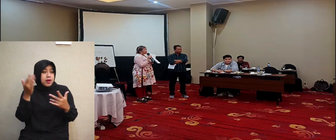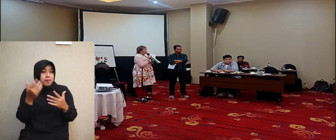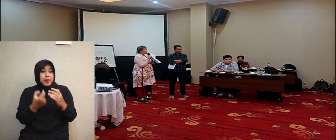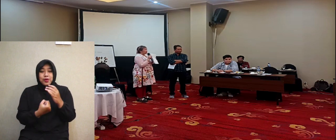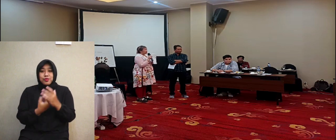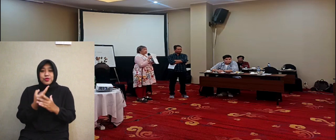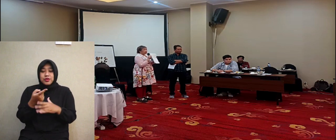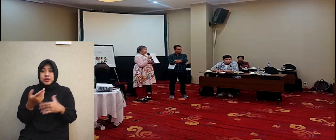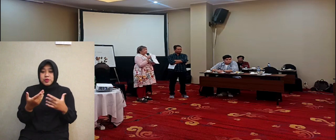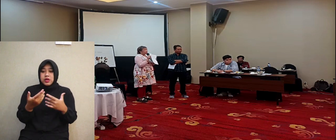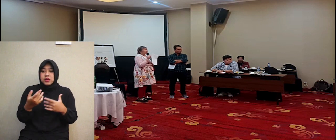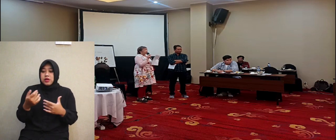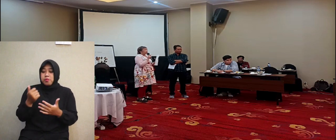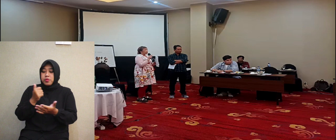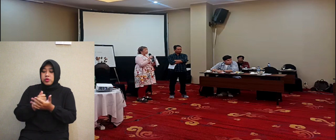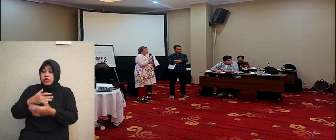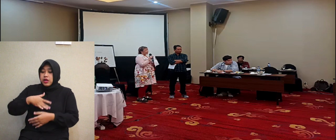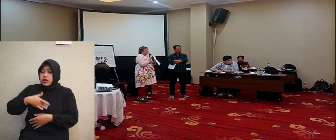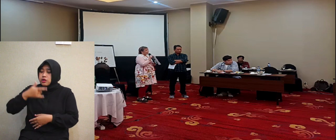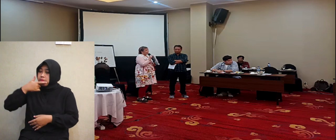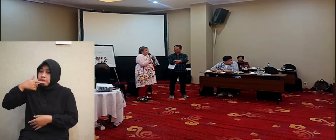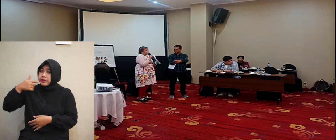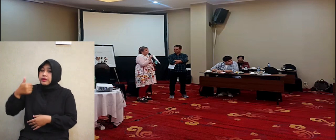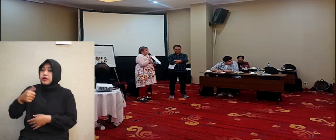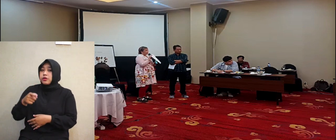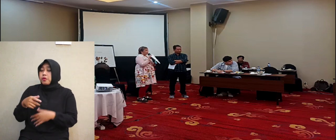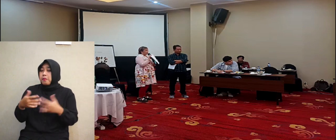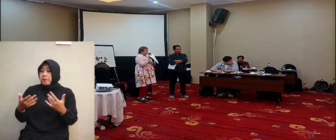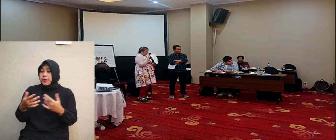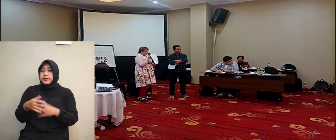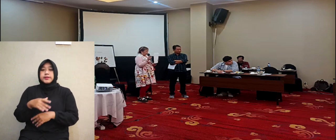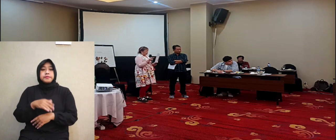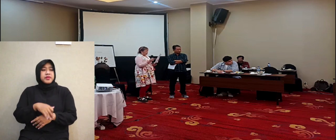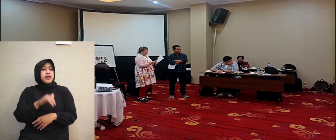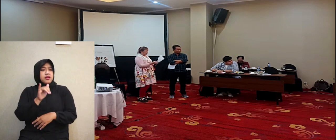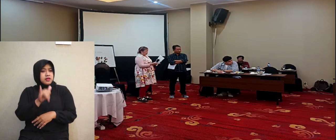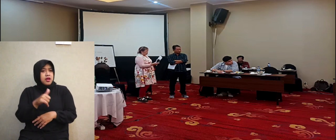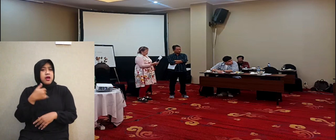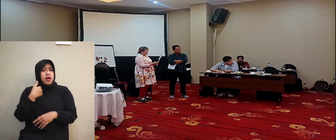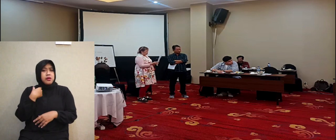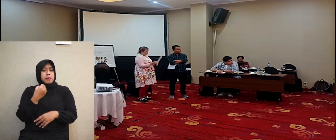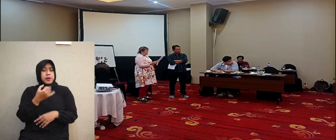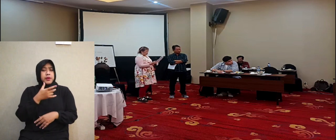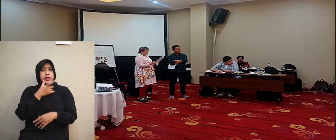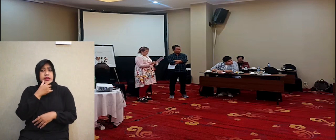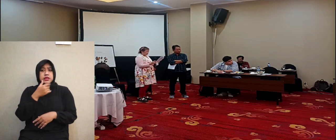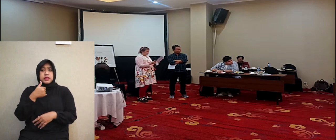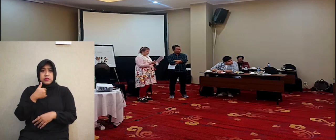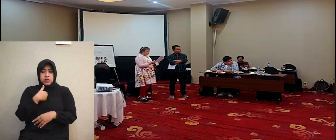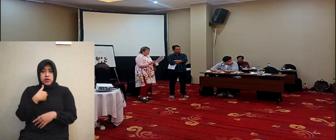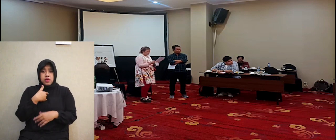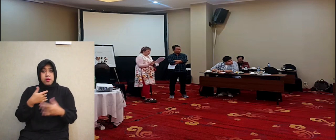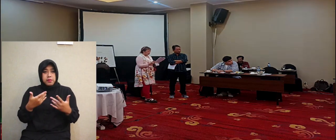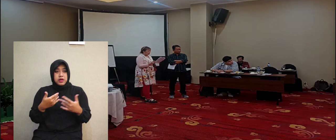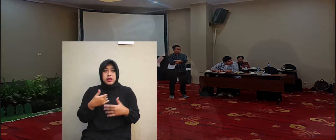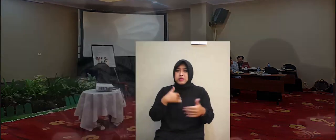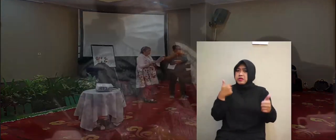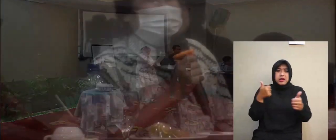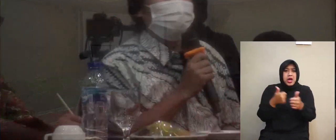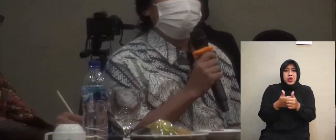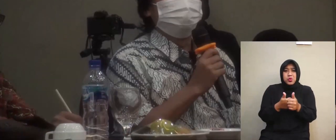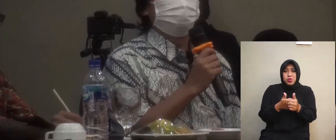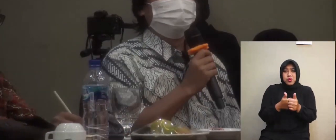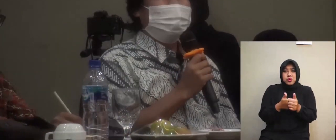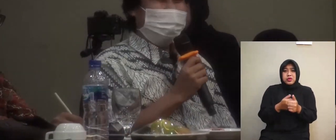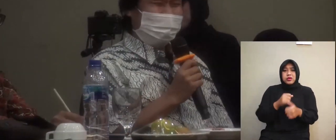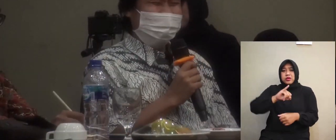di sana dan yang dirasa penting untuk di ini di sana ada beberapa eee saya kebetulan enggak ikut ke Jenewa